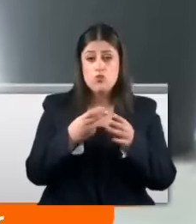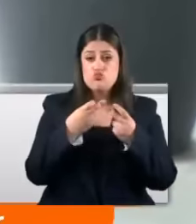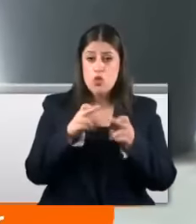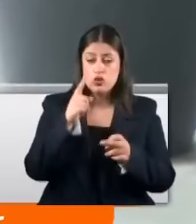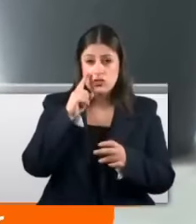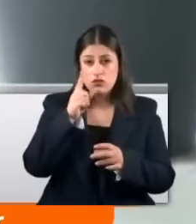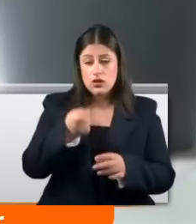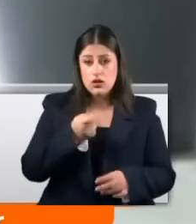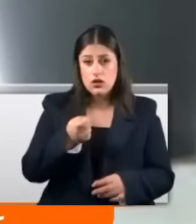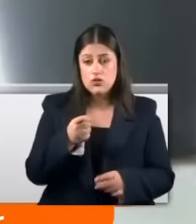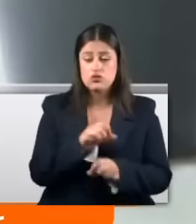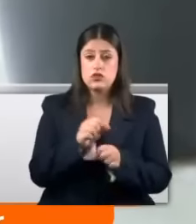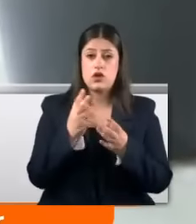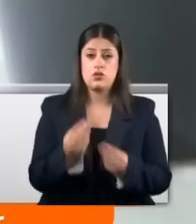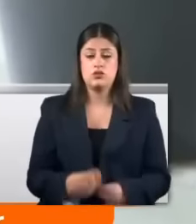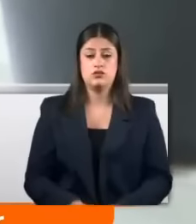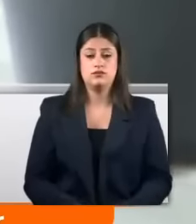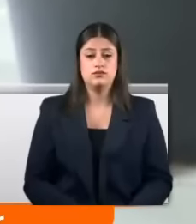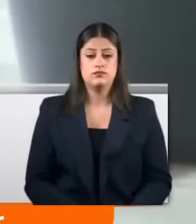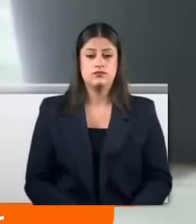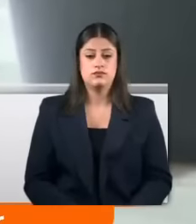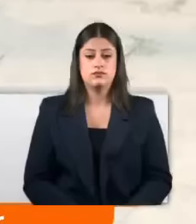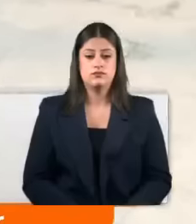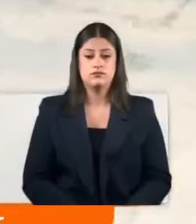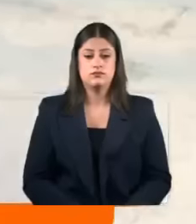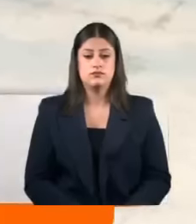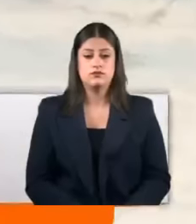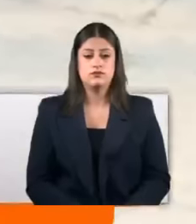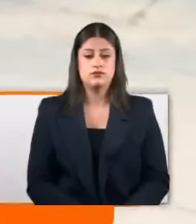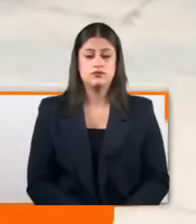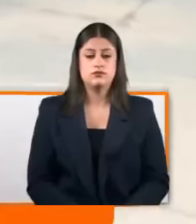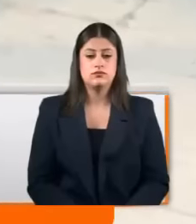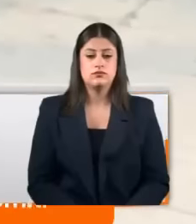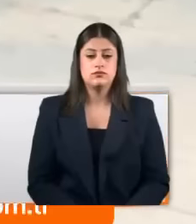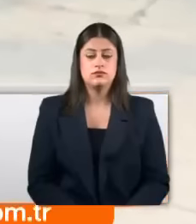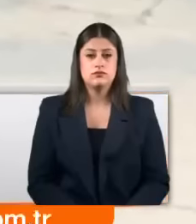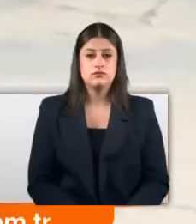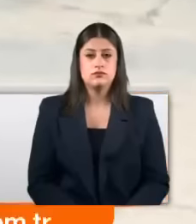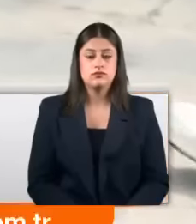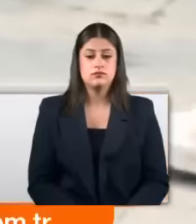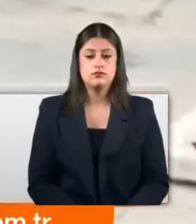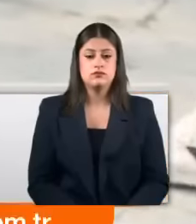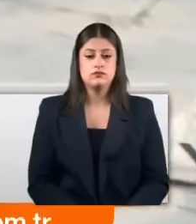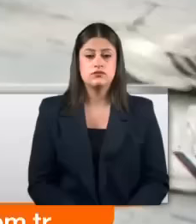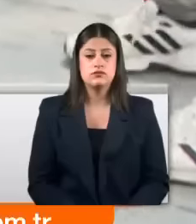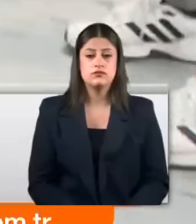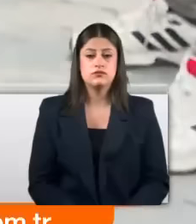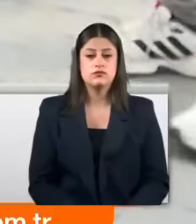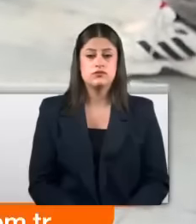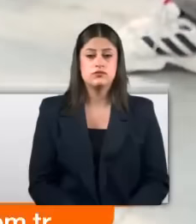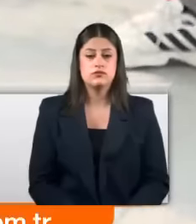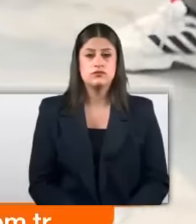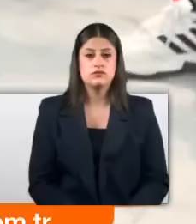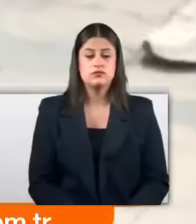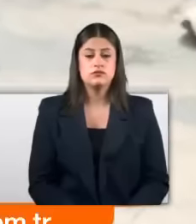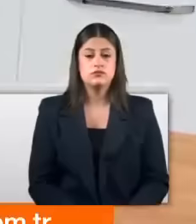ürünü yapıştırmadan doğal haliyle pişirdiği için tercih ediyor. Teflon tavanın içerisinde tabii ki ağır metal birikimleri falan oluyor.